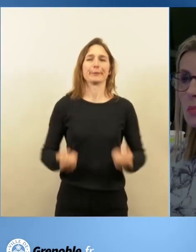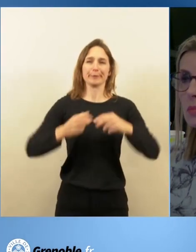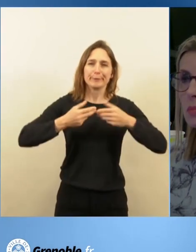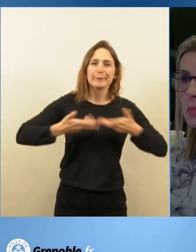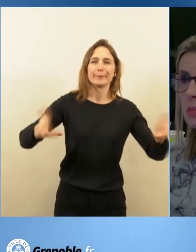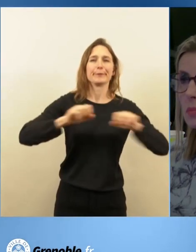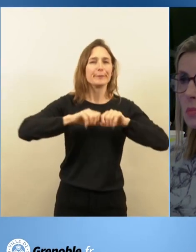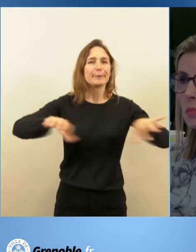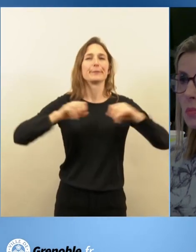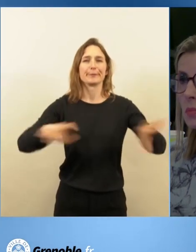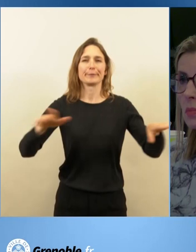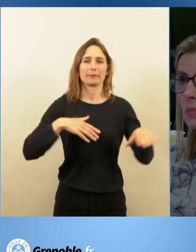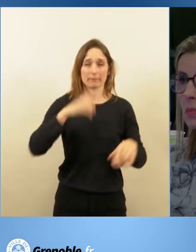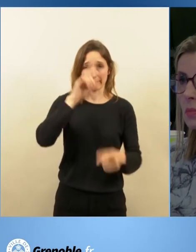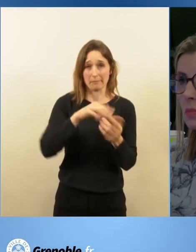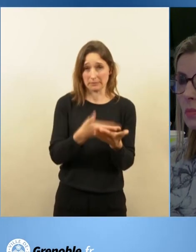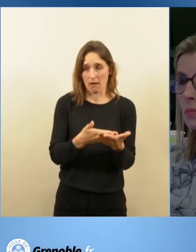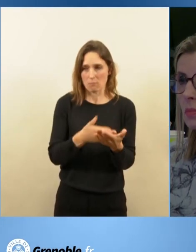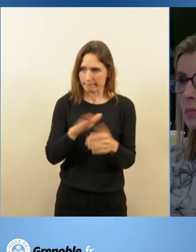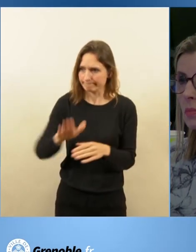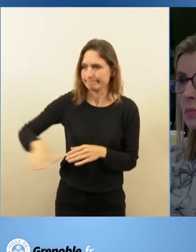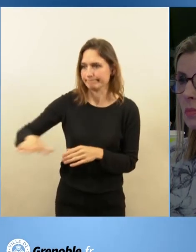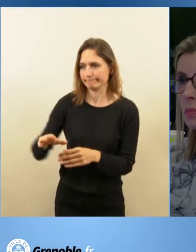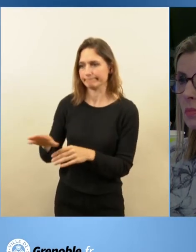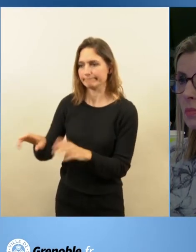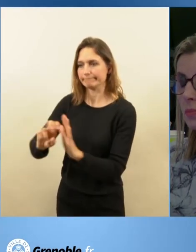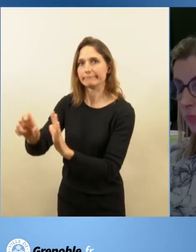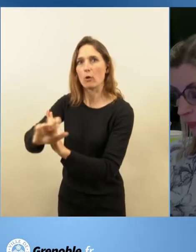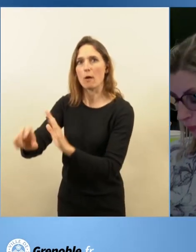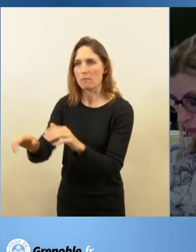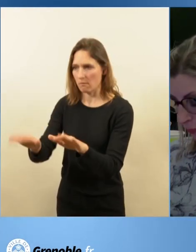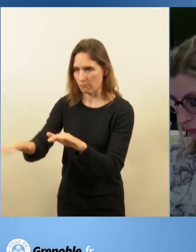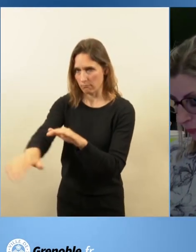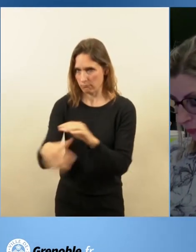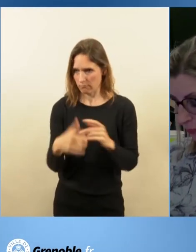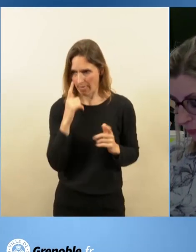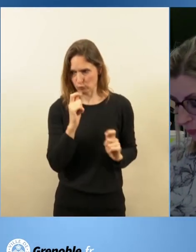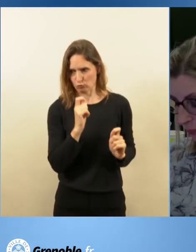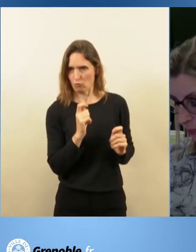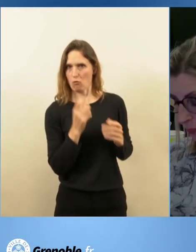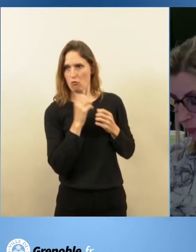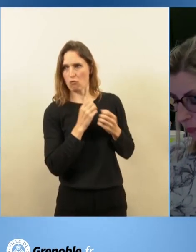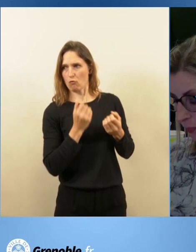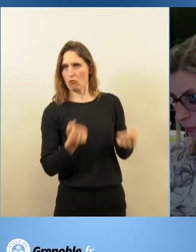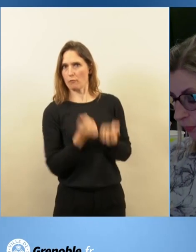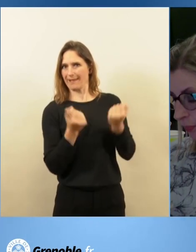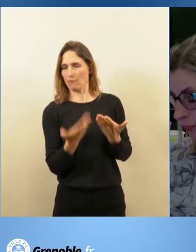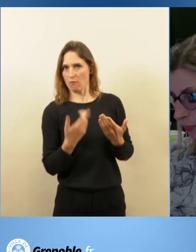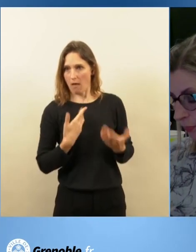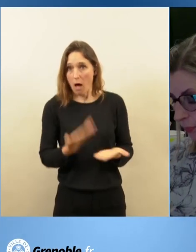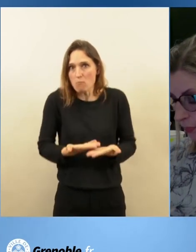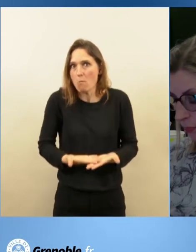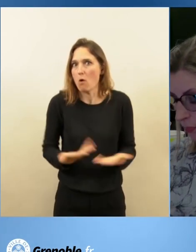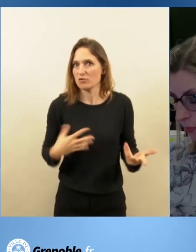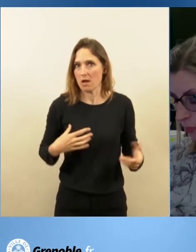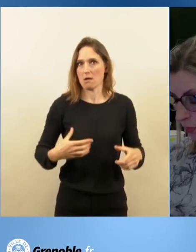Grenoblois sur cette communication je vous signale que actuellement il y a un immeuble entier de